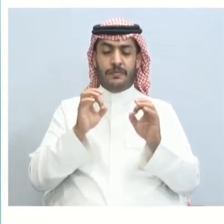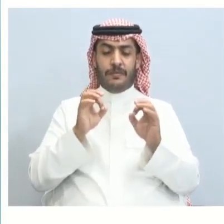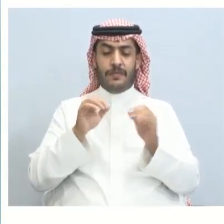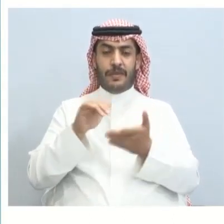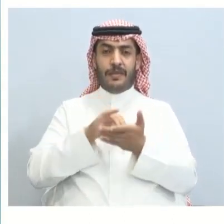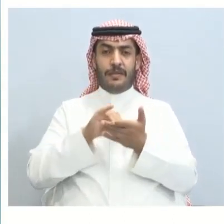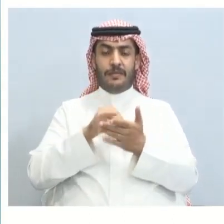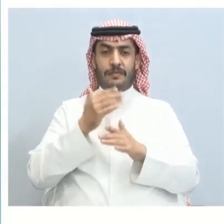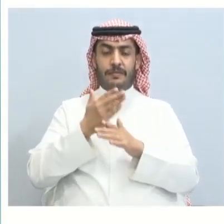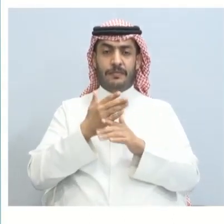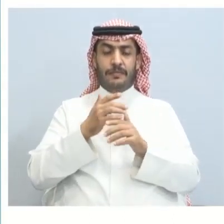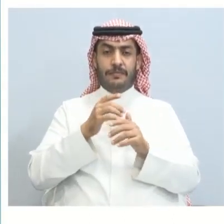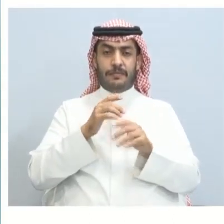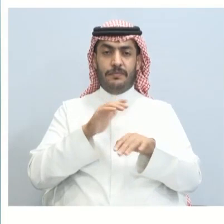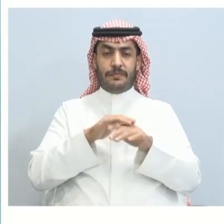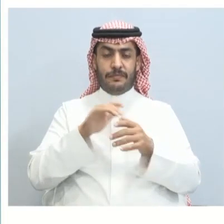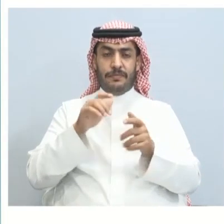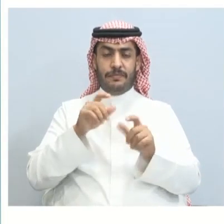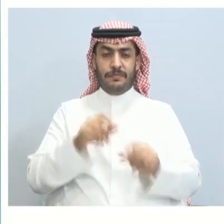السكرتير بتذكير